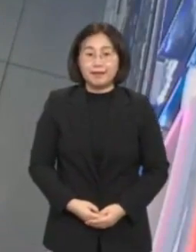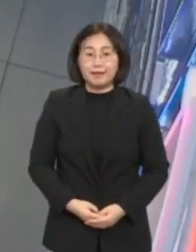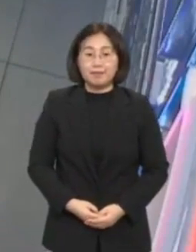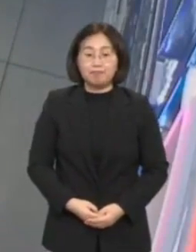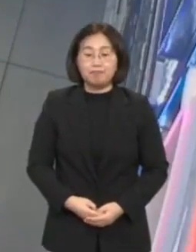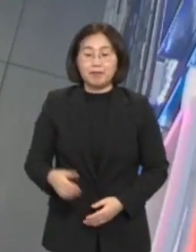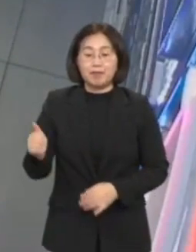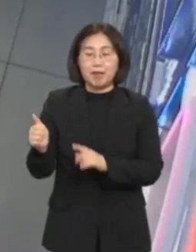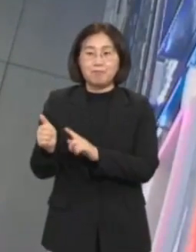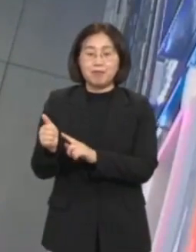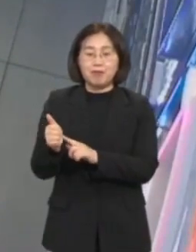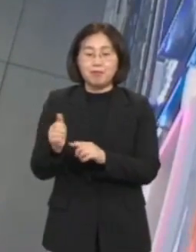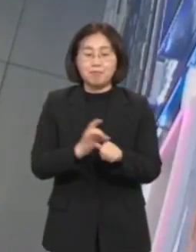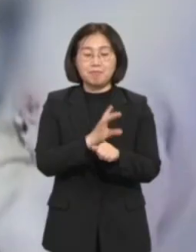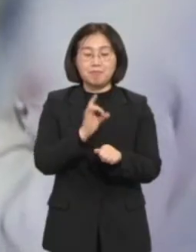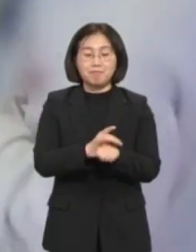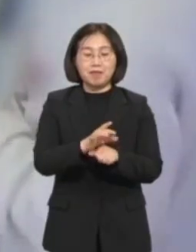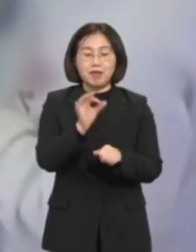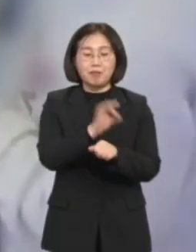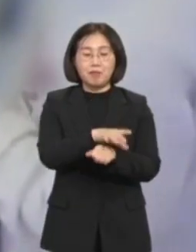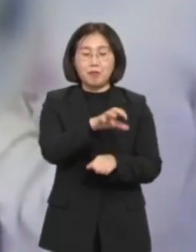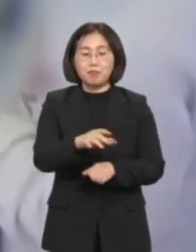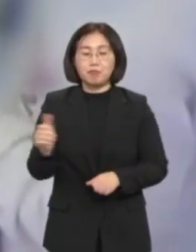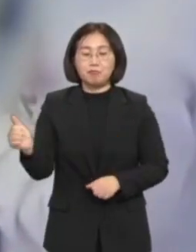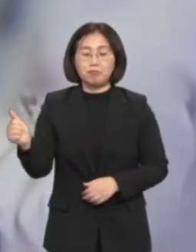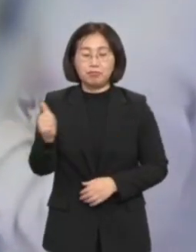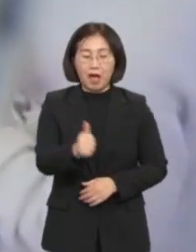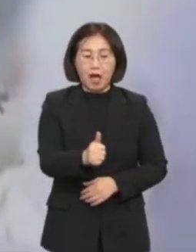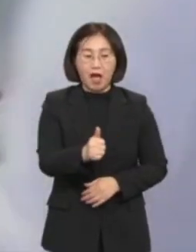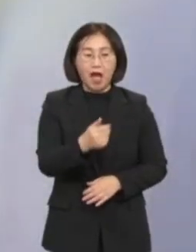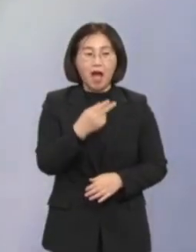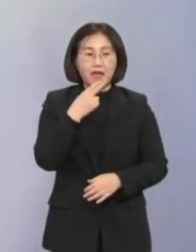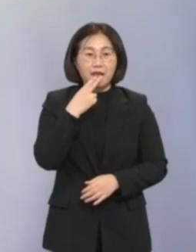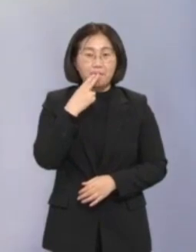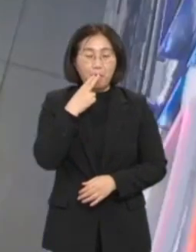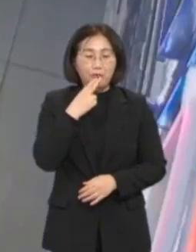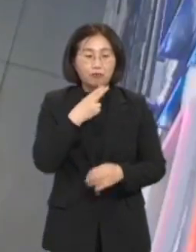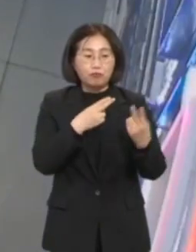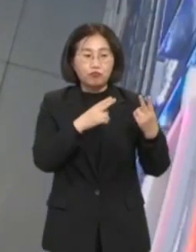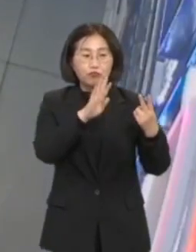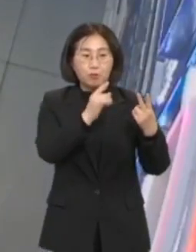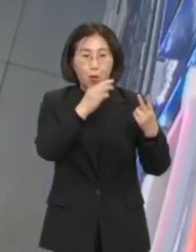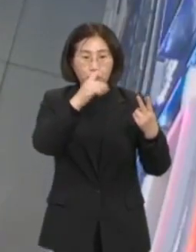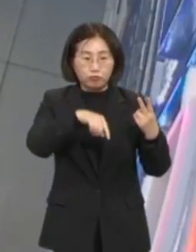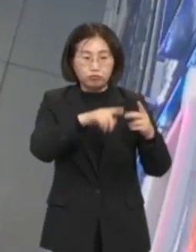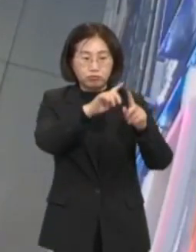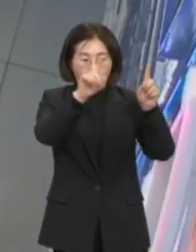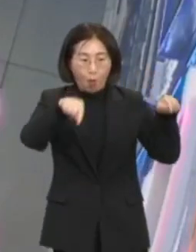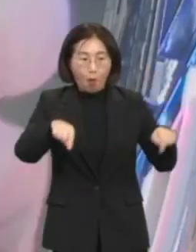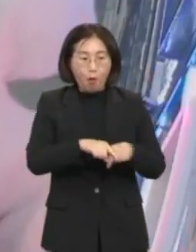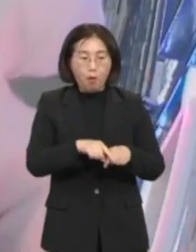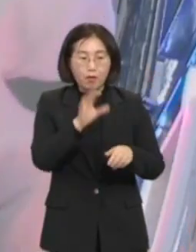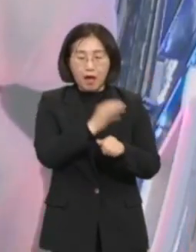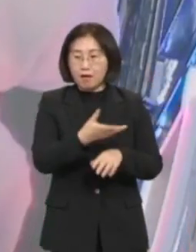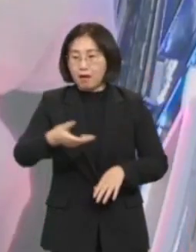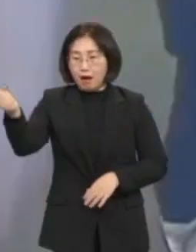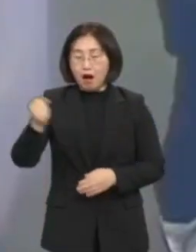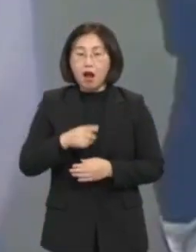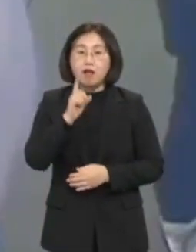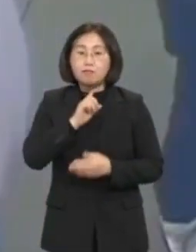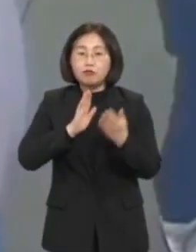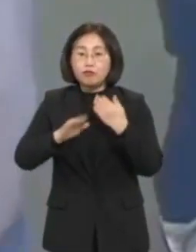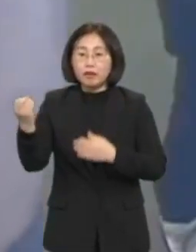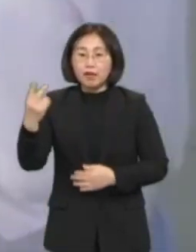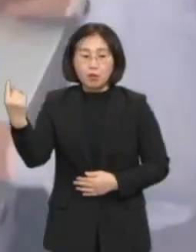한 남성이 편의점 계산대로 접근하더니 담배를 두 보루 사갑니다. 1분 뒤 돌아온 남성, 담배를